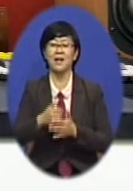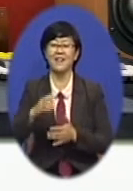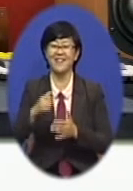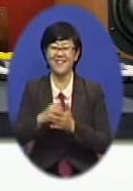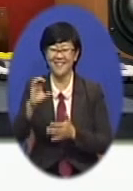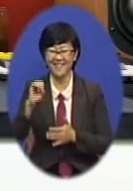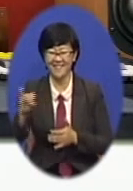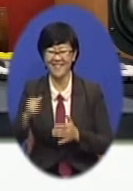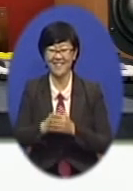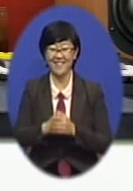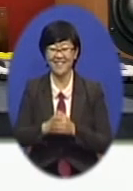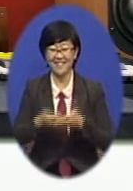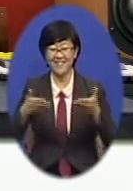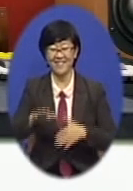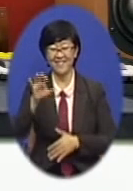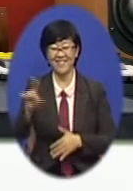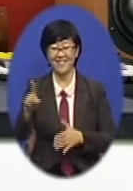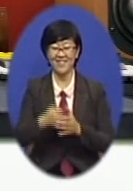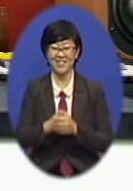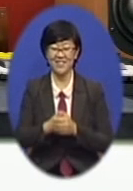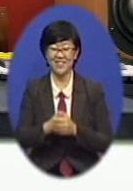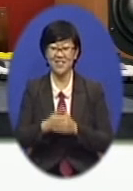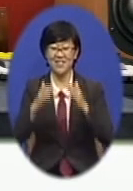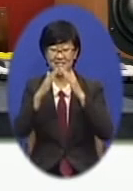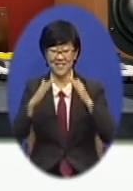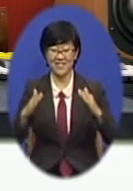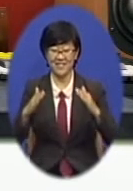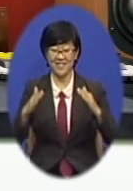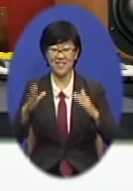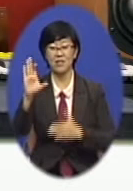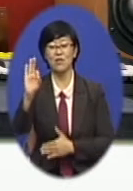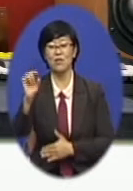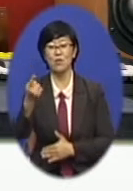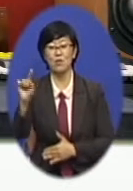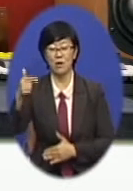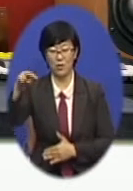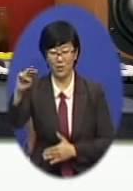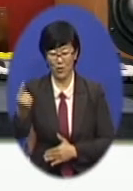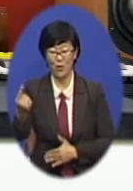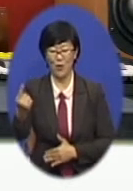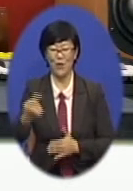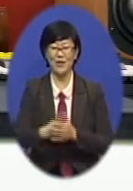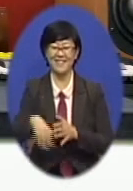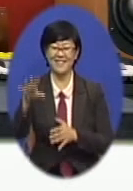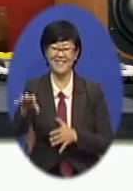아. 고향이 어디세요? 전라도? 저기 전라도 완도 저기 노화도입니다.